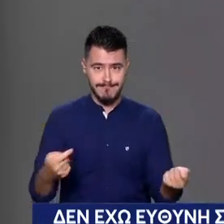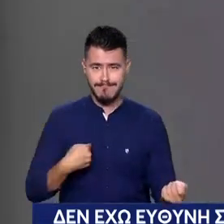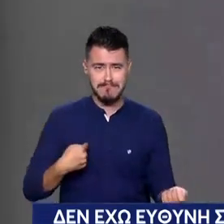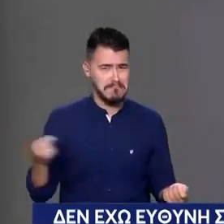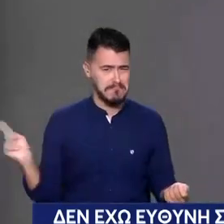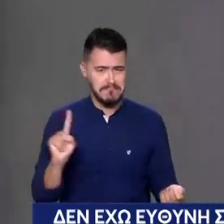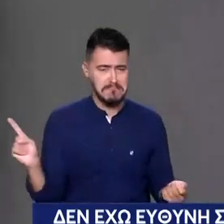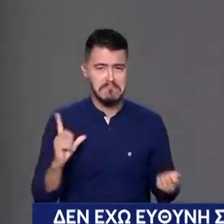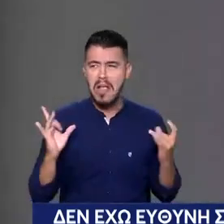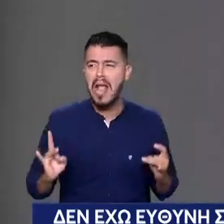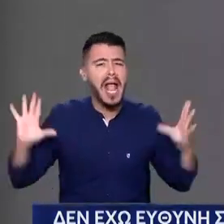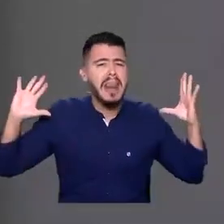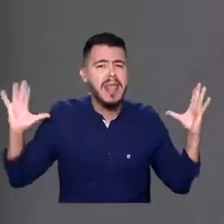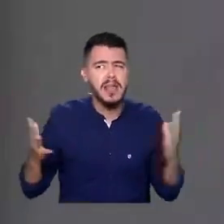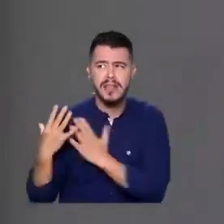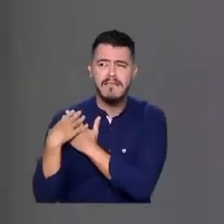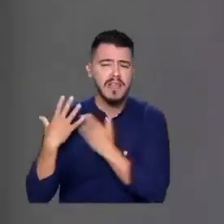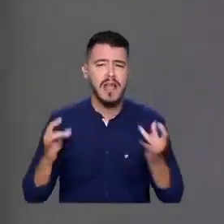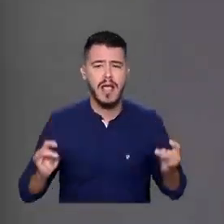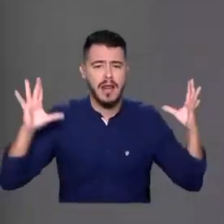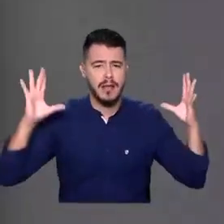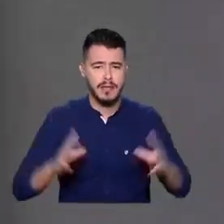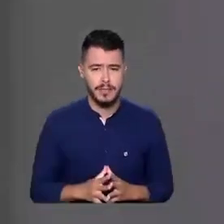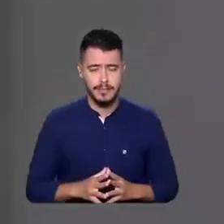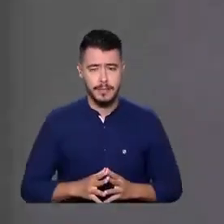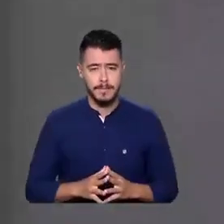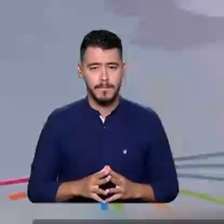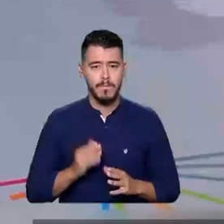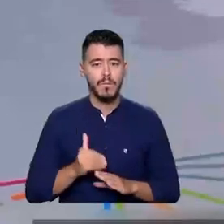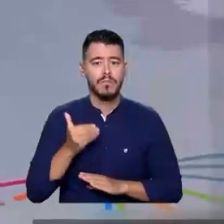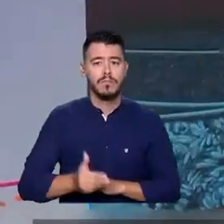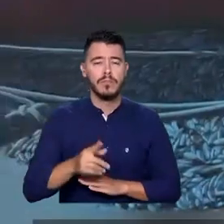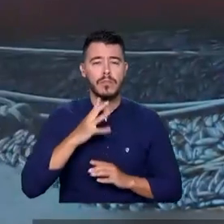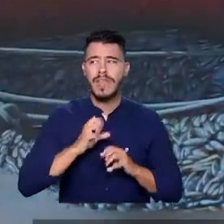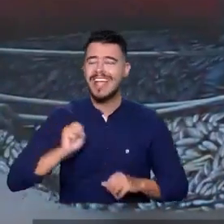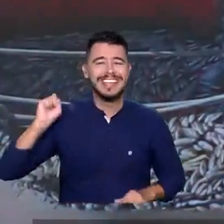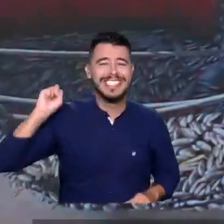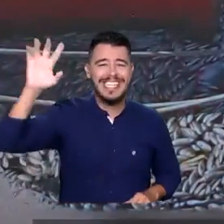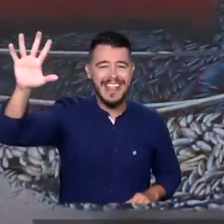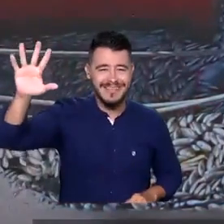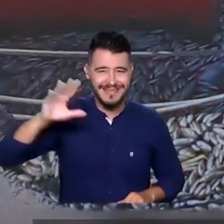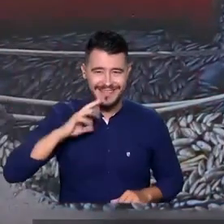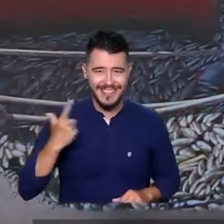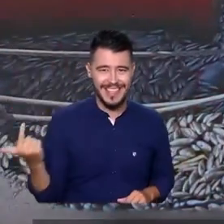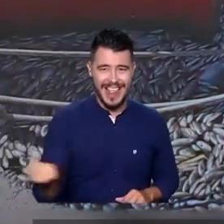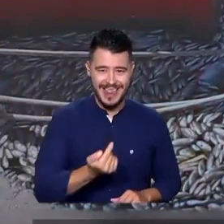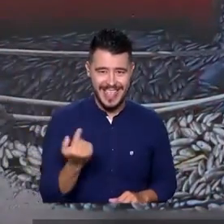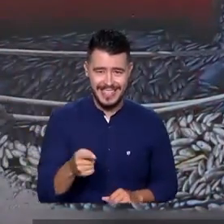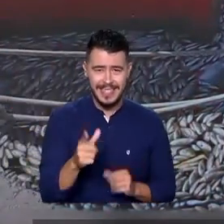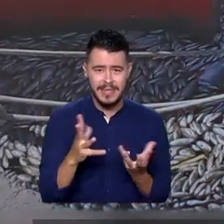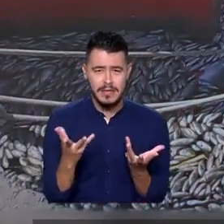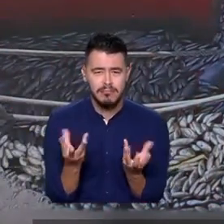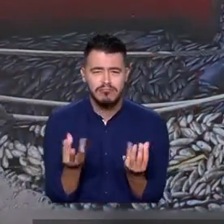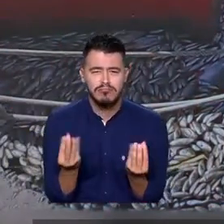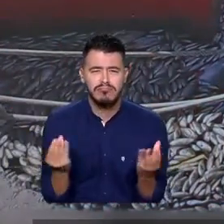κανείς. Την ίδια ώρα το θέμα παίρνει διαστάσεις με αναφορές των μεγαλύτερων ξένων μέσων ενημέρωσης. Hundreds of thousands of dead fish have